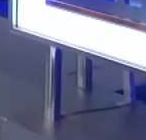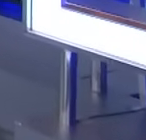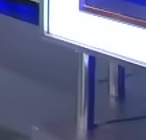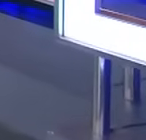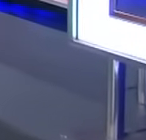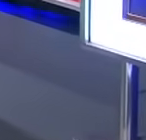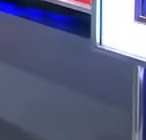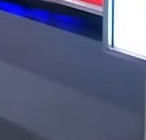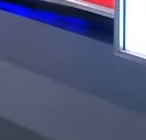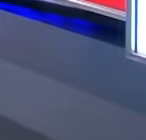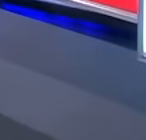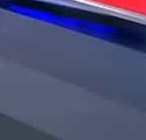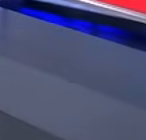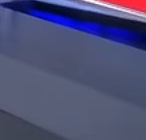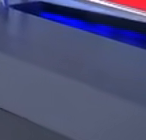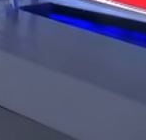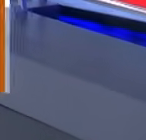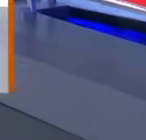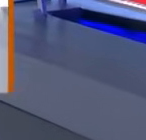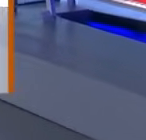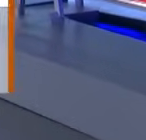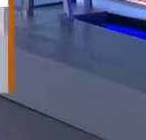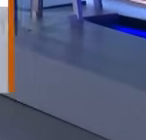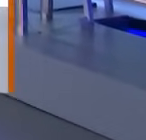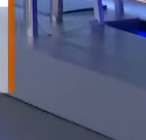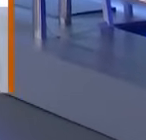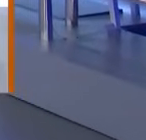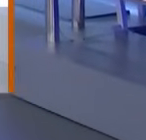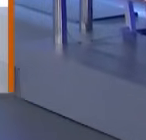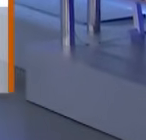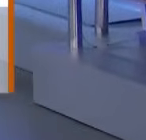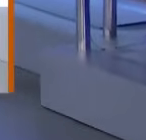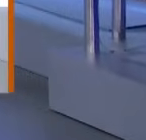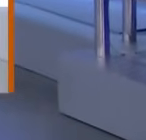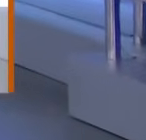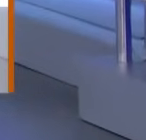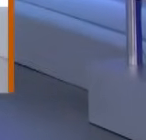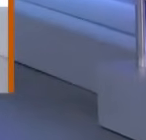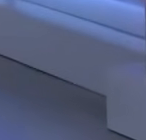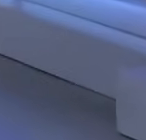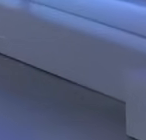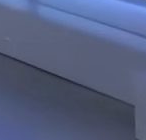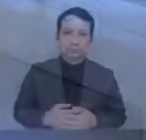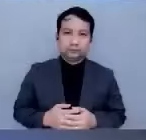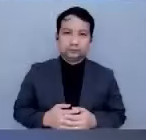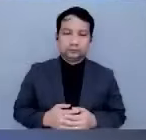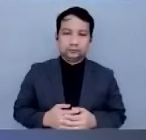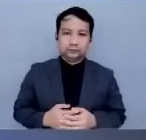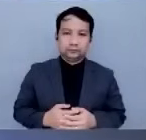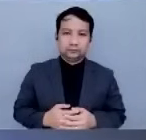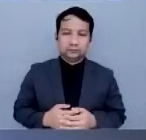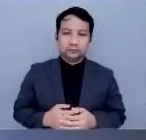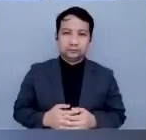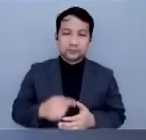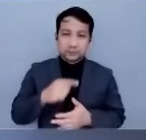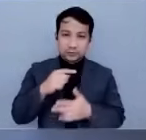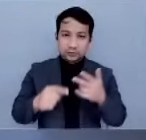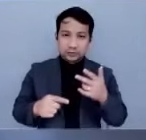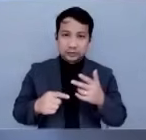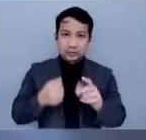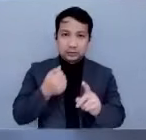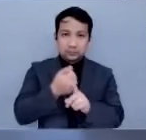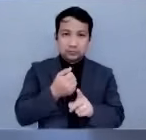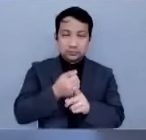Tatlong kilabot umanong hacker na pumuntirya sa iba't ibang ahensya ng gobyerno, militar at mga bangko ang naaresto